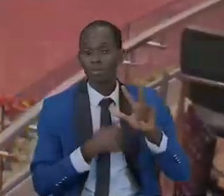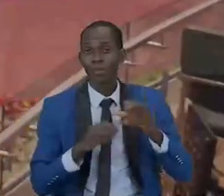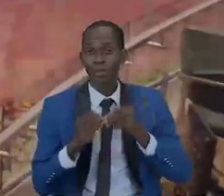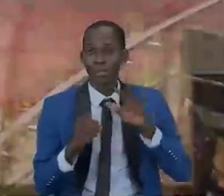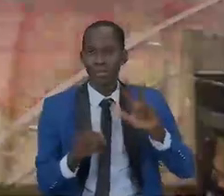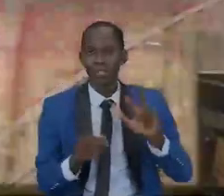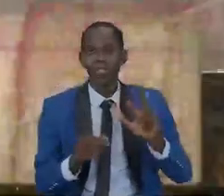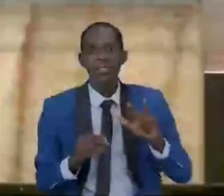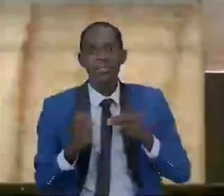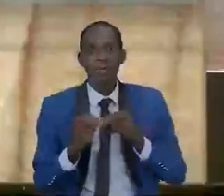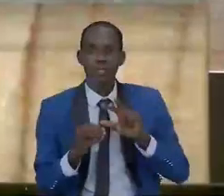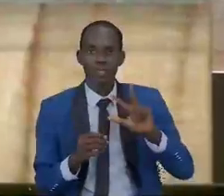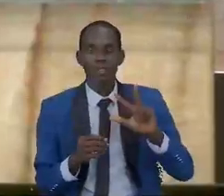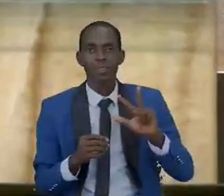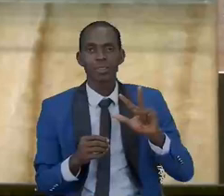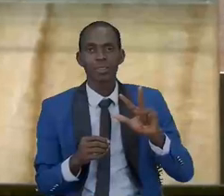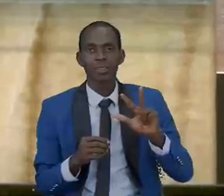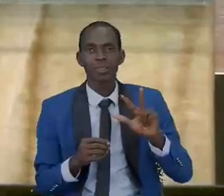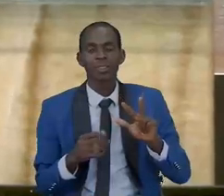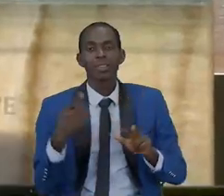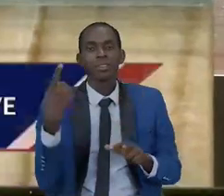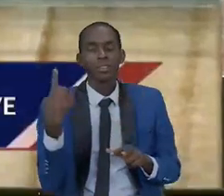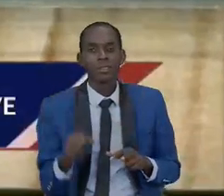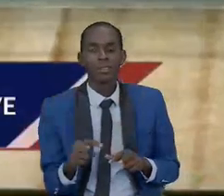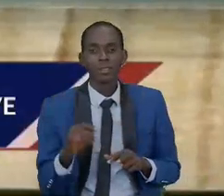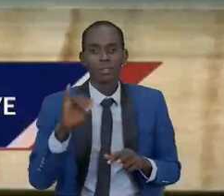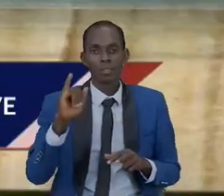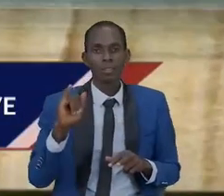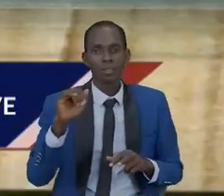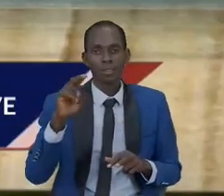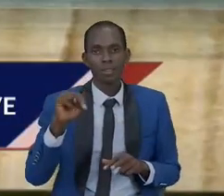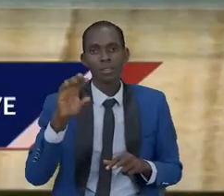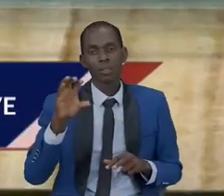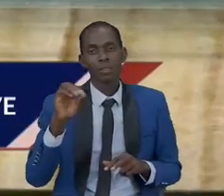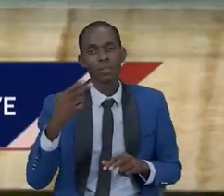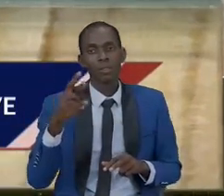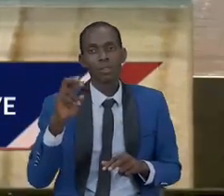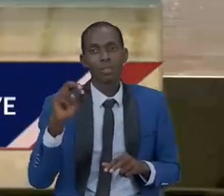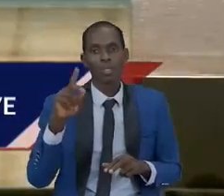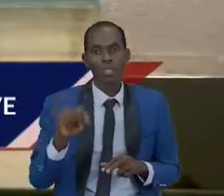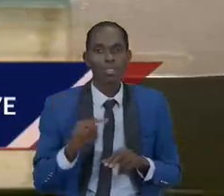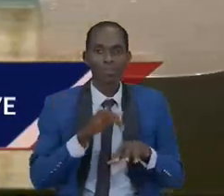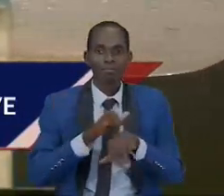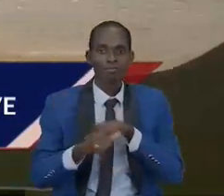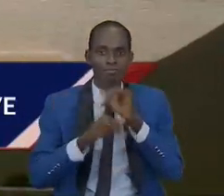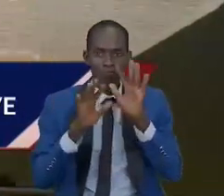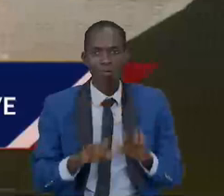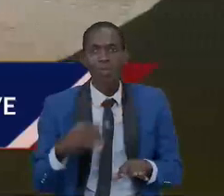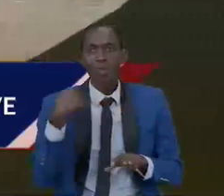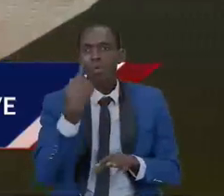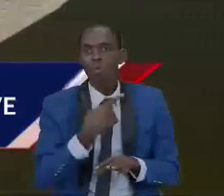le troisième élément le troisième élément des escrocs incohérents qui dissimule